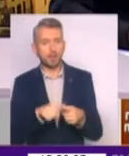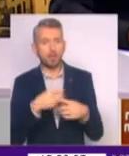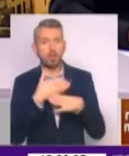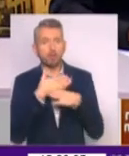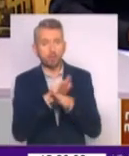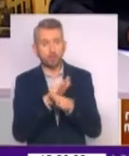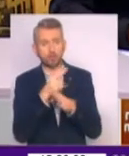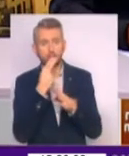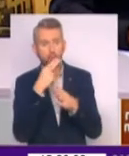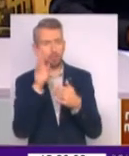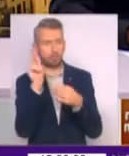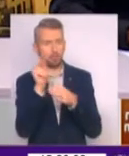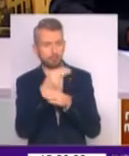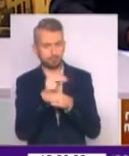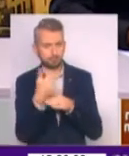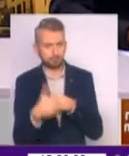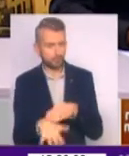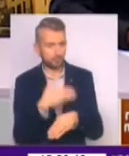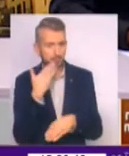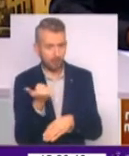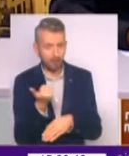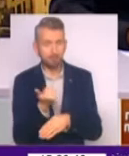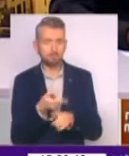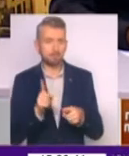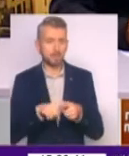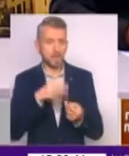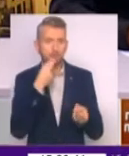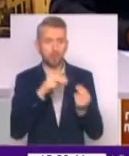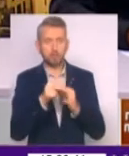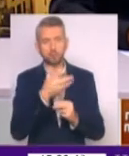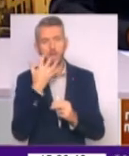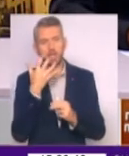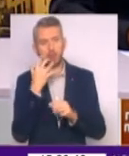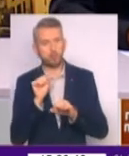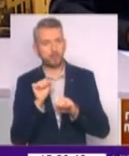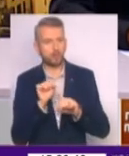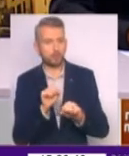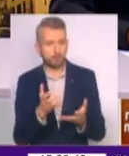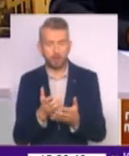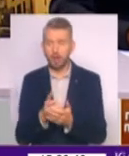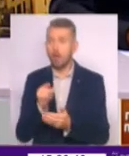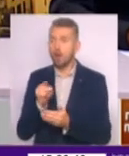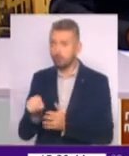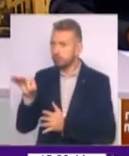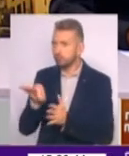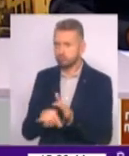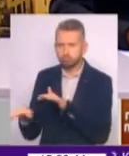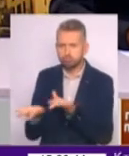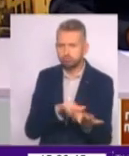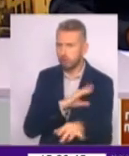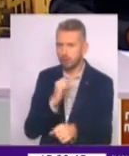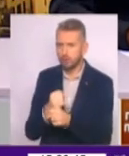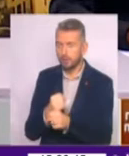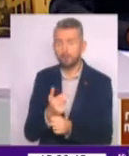не існує, що поліпшить якоюсь мірою теплоізоляційні властивості. Ну, тобто властивості. Тут дійсно відреагували, правильно? Так, так, так. А в